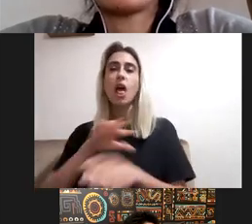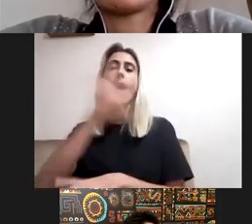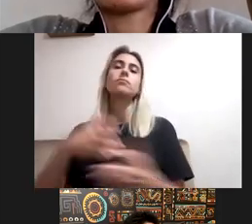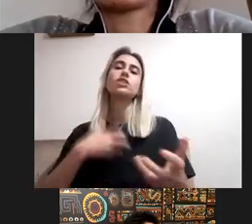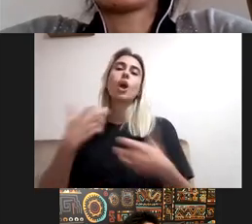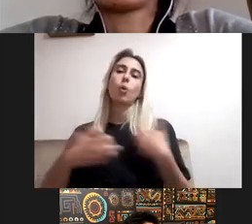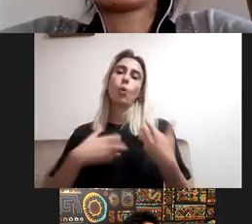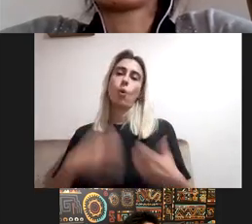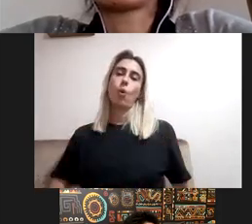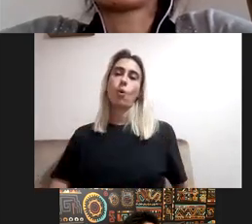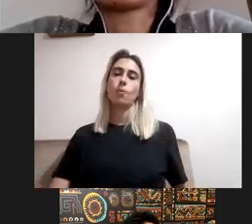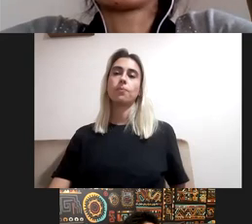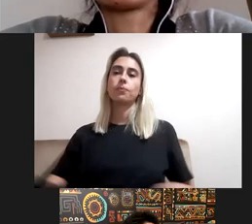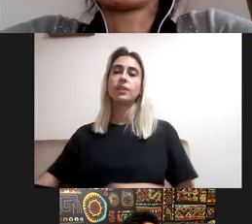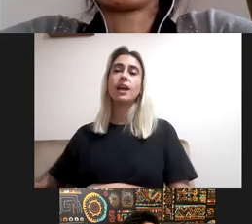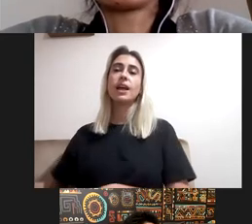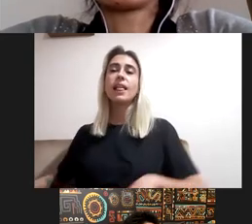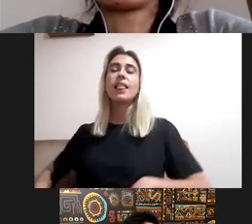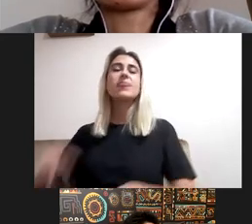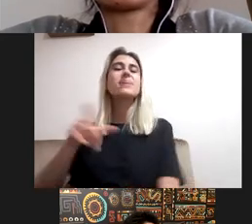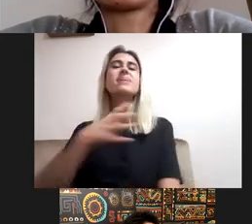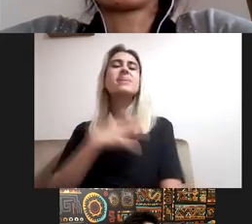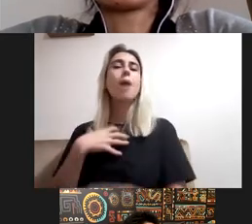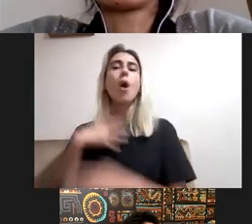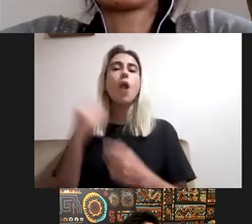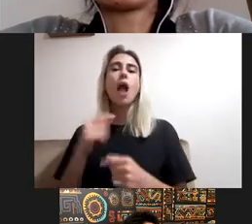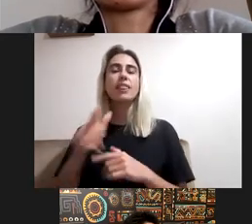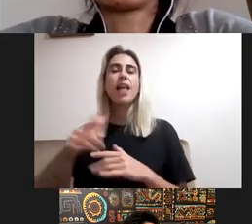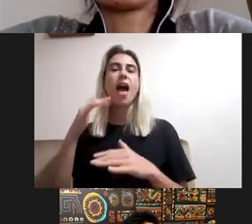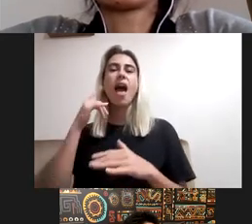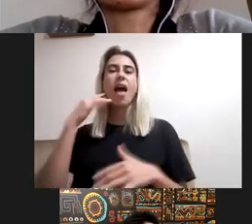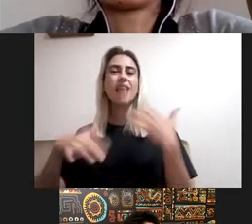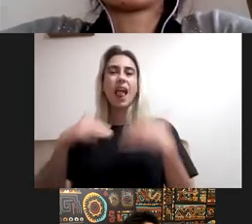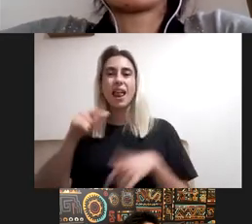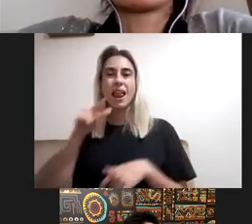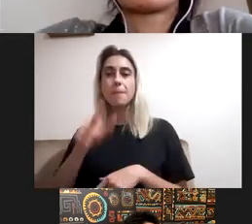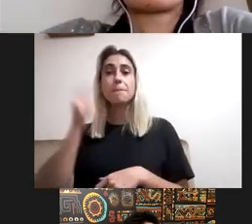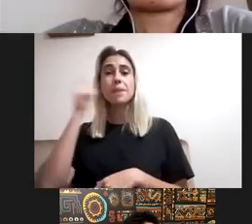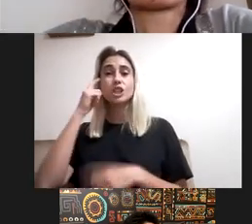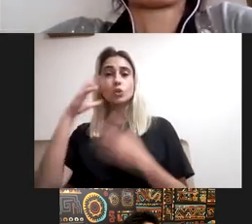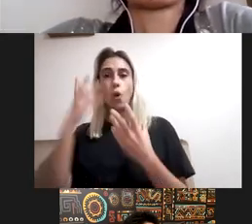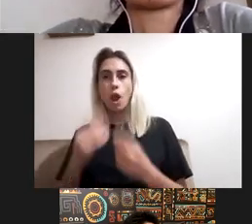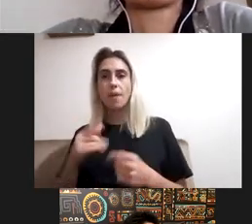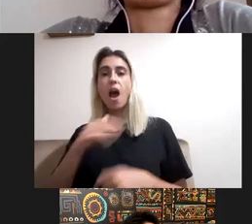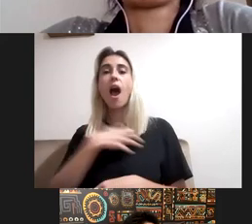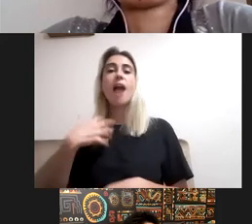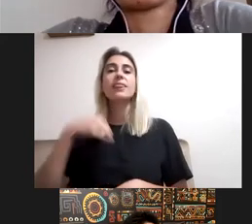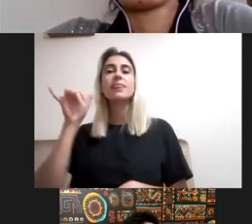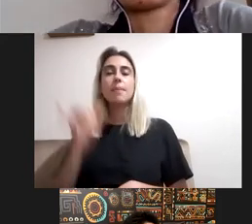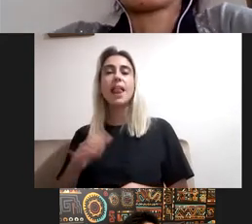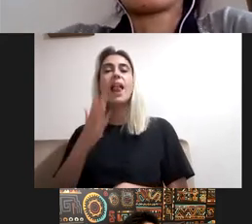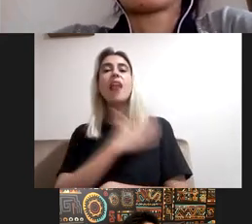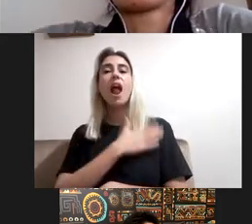Ya burada temel mesele engelli olanların bilinçlenmesi, hak temelliliğin ne olduğunu, yardımın ne